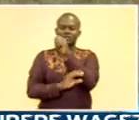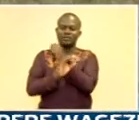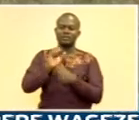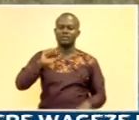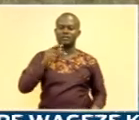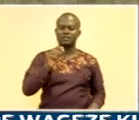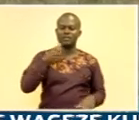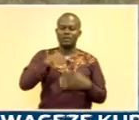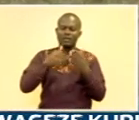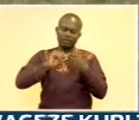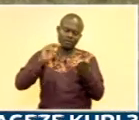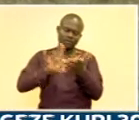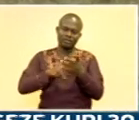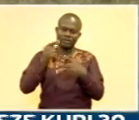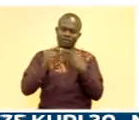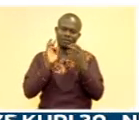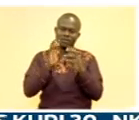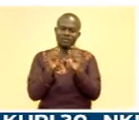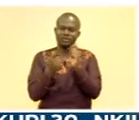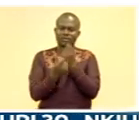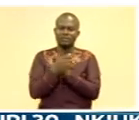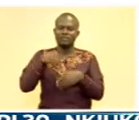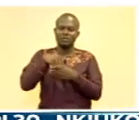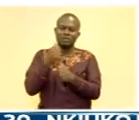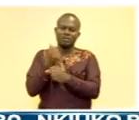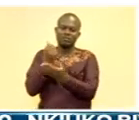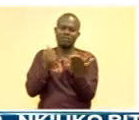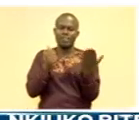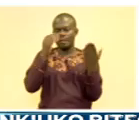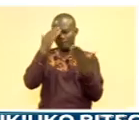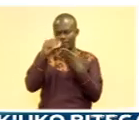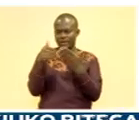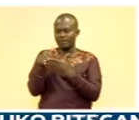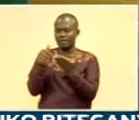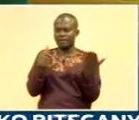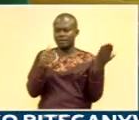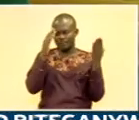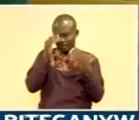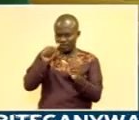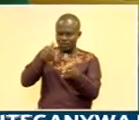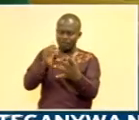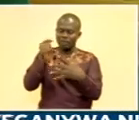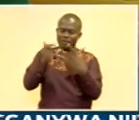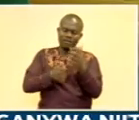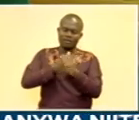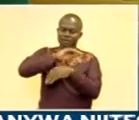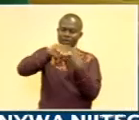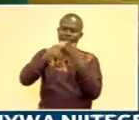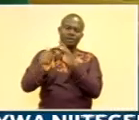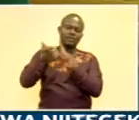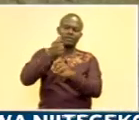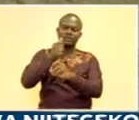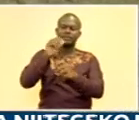Anastase yemeza ko ibi bigiye kuzana impinduka mu mikorere, kuko abagore bazi gukurikirana buri kintu kandi bakagera ku